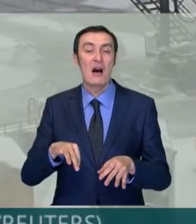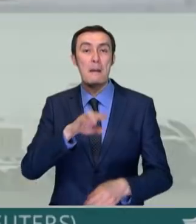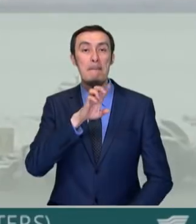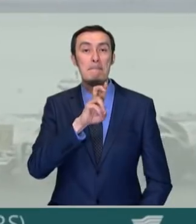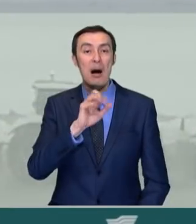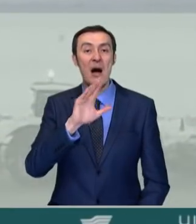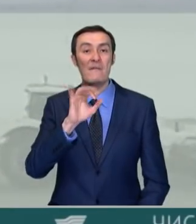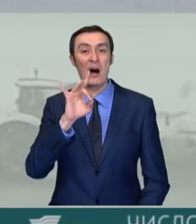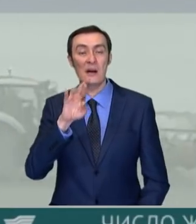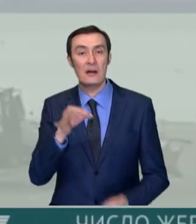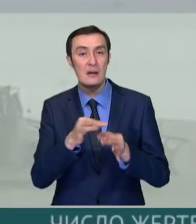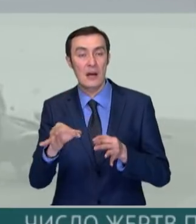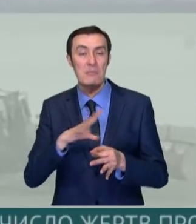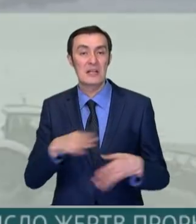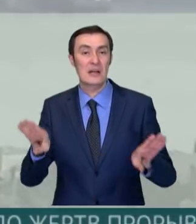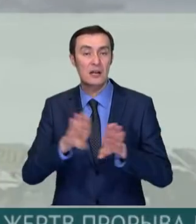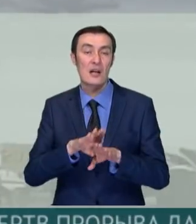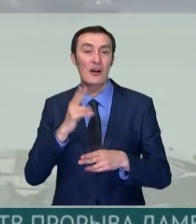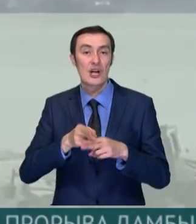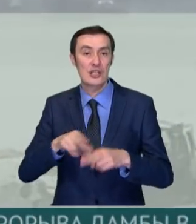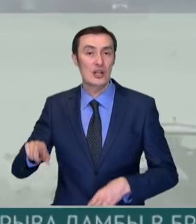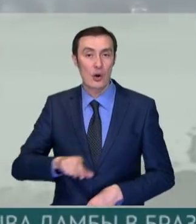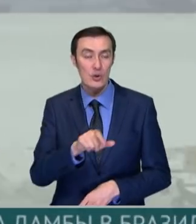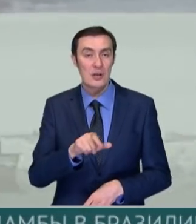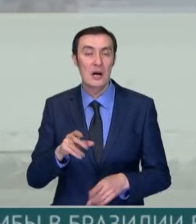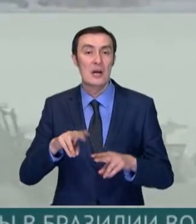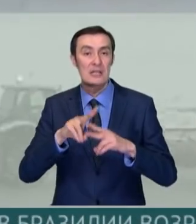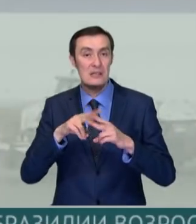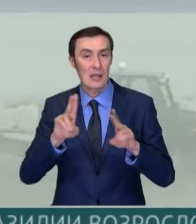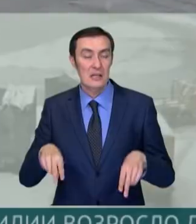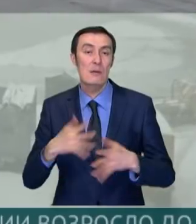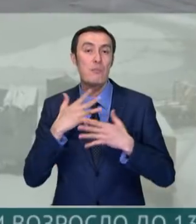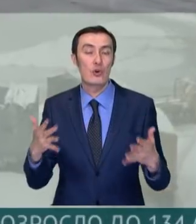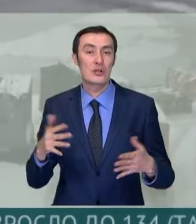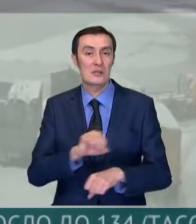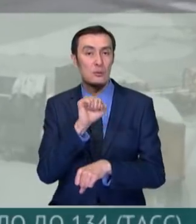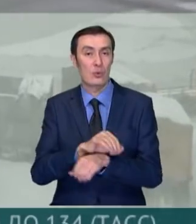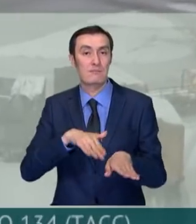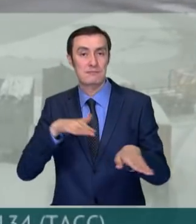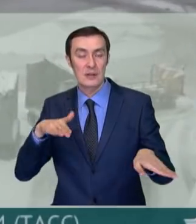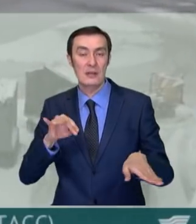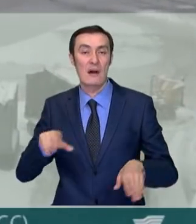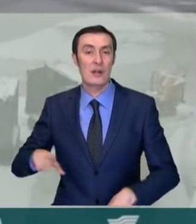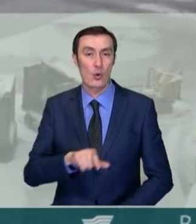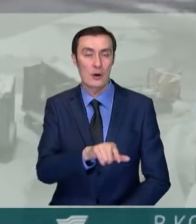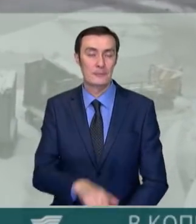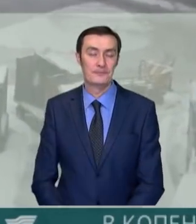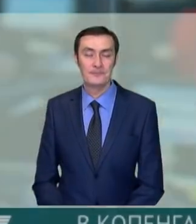из-за снежных заносов закрыли несколько железнодорожных станций. Большие заторы образовались и на